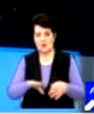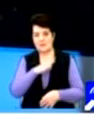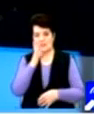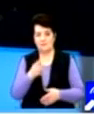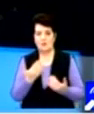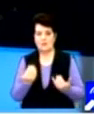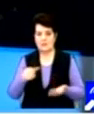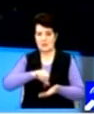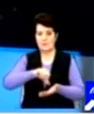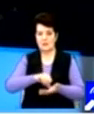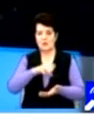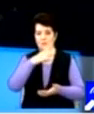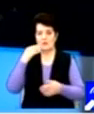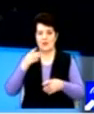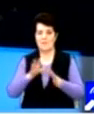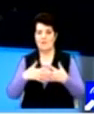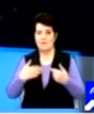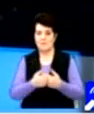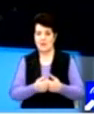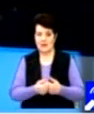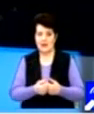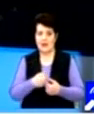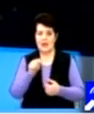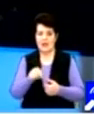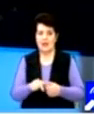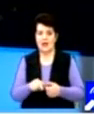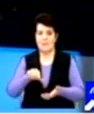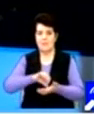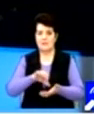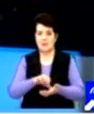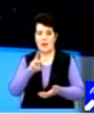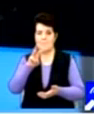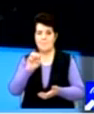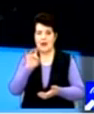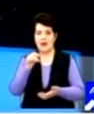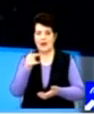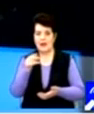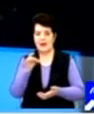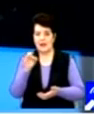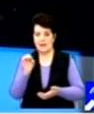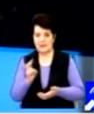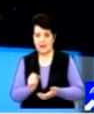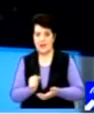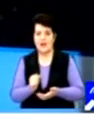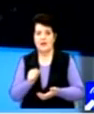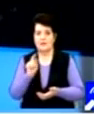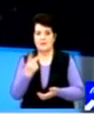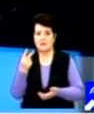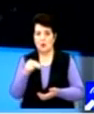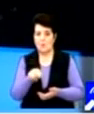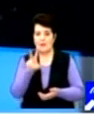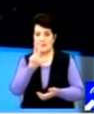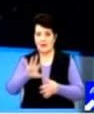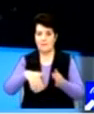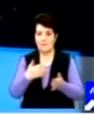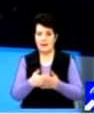în prezența membrilor familiei regale. A lipsit însă majestatea sa Margareta, custodele coroanei. Din 2003 și